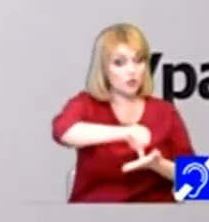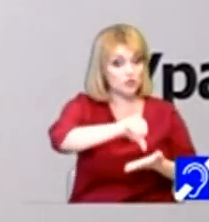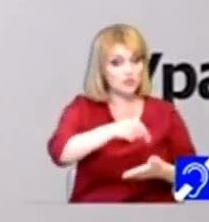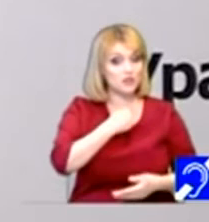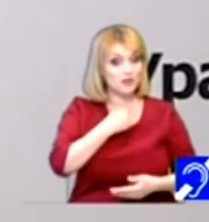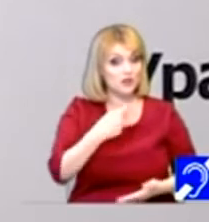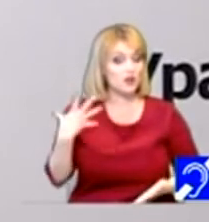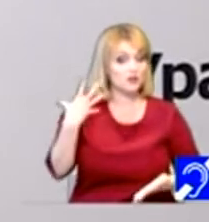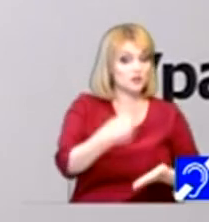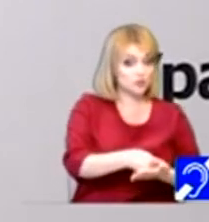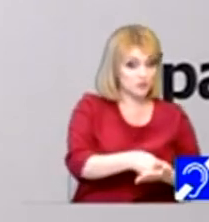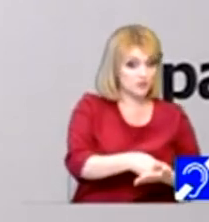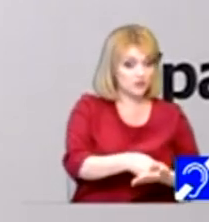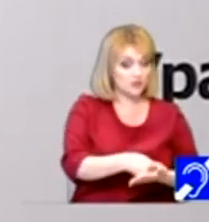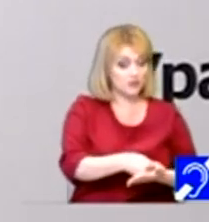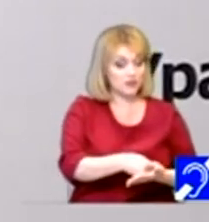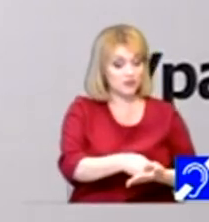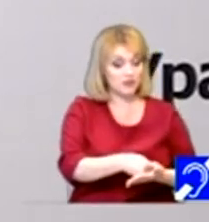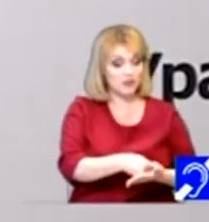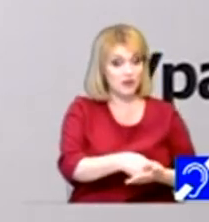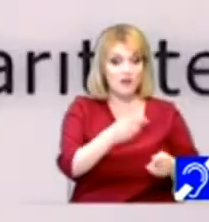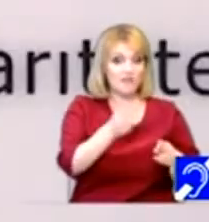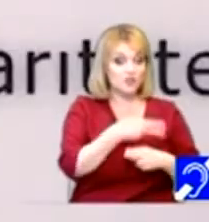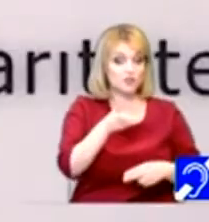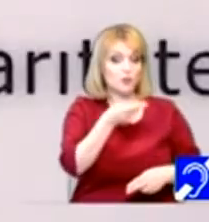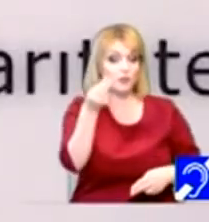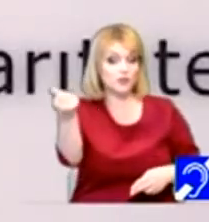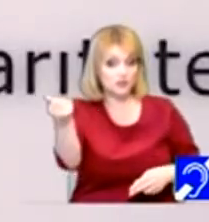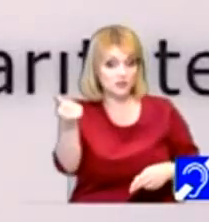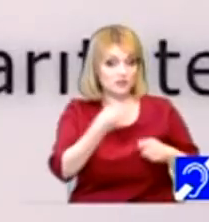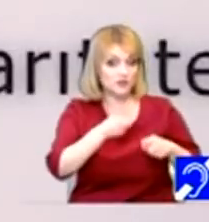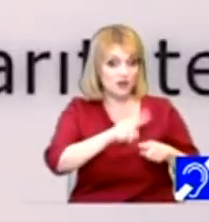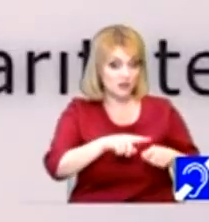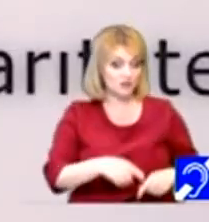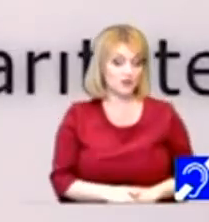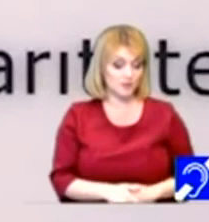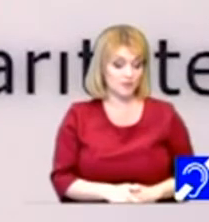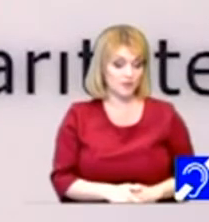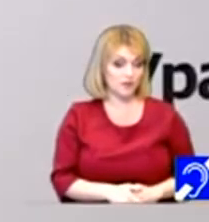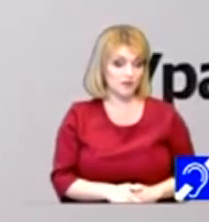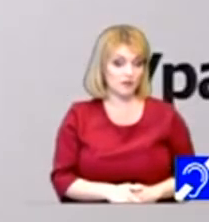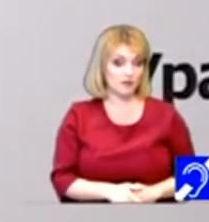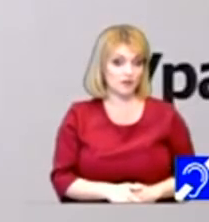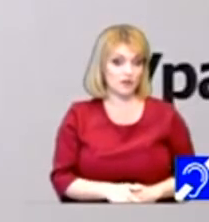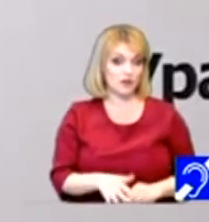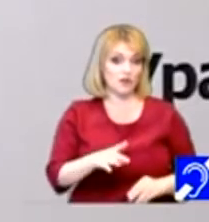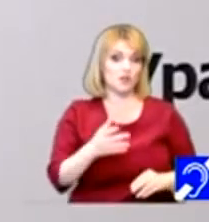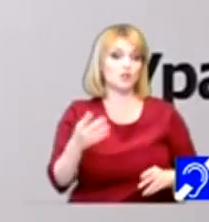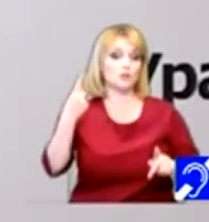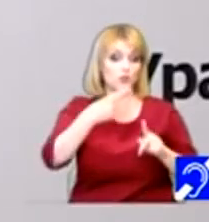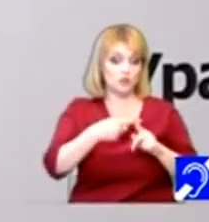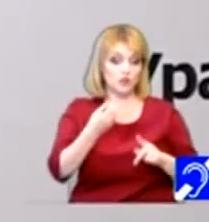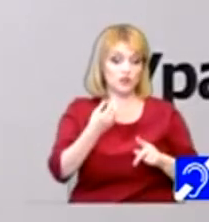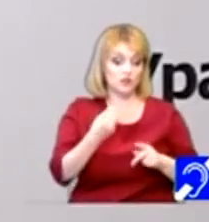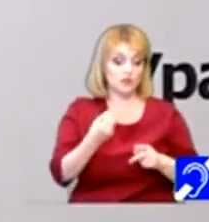din propria lor convingere și fără să fie plătiți și în același timp recurge la falsificarea